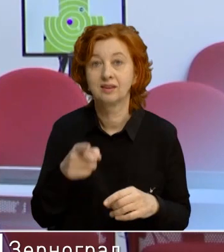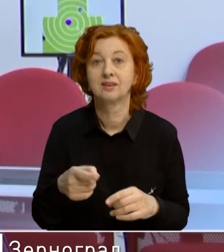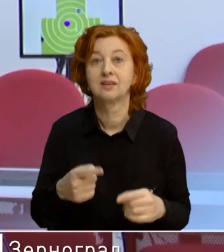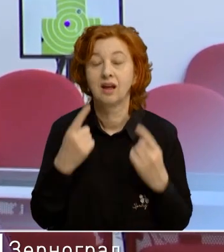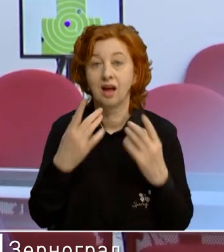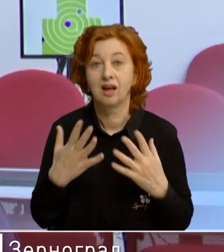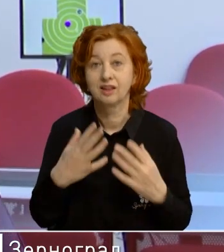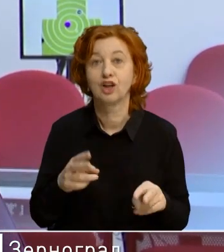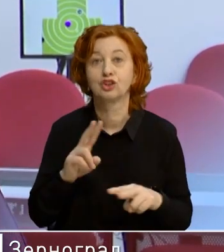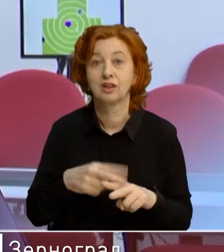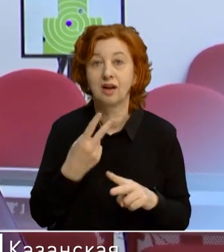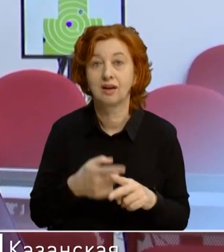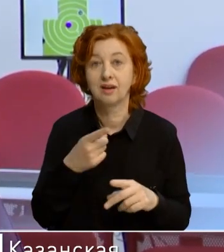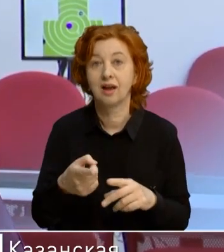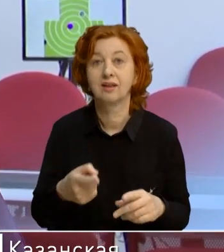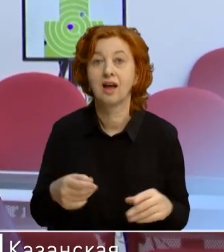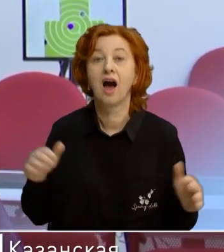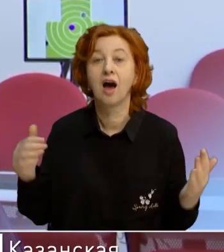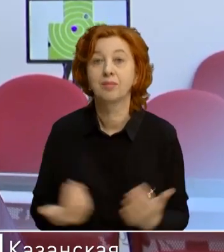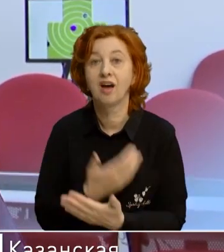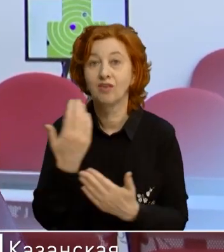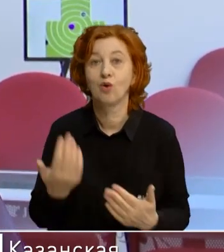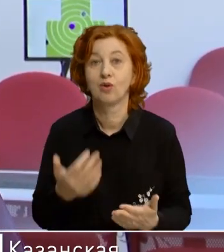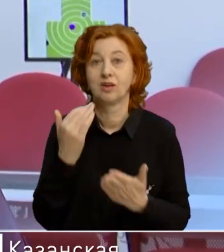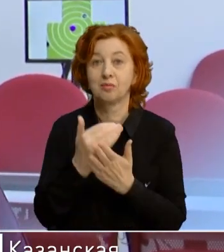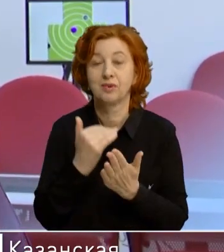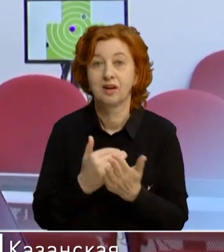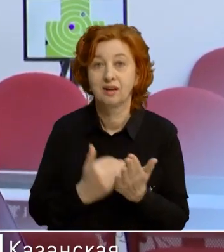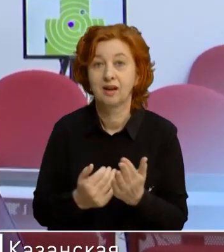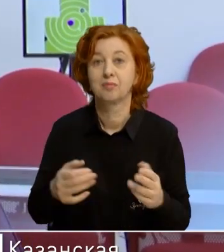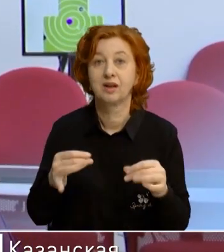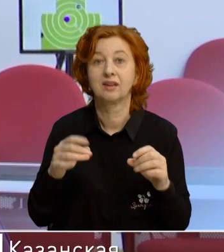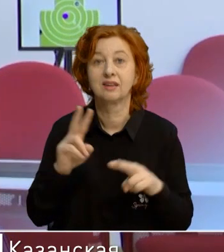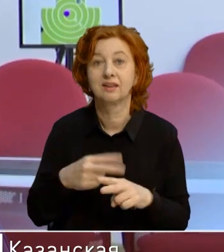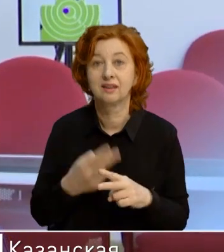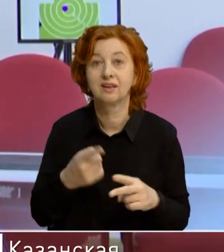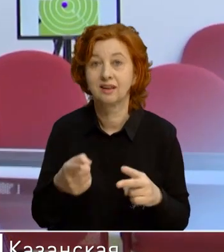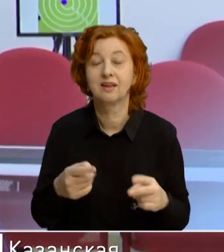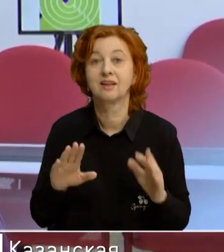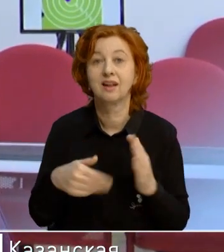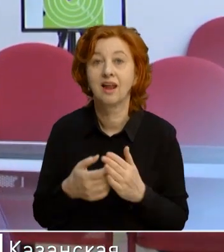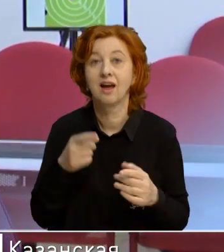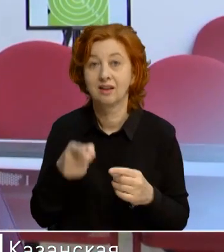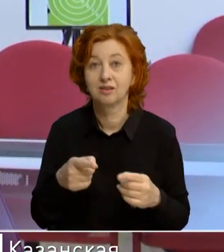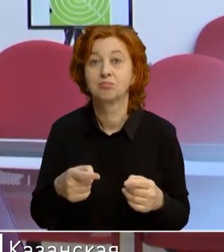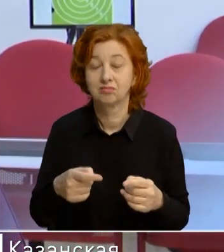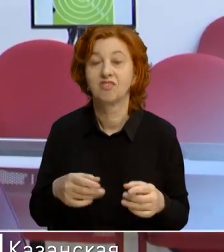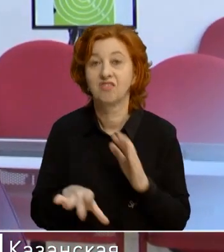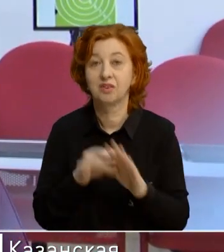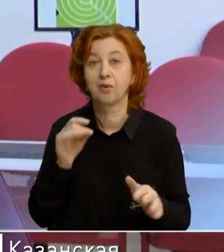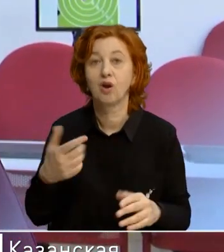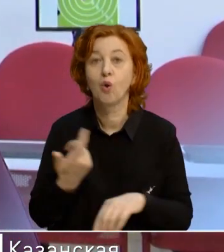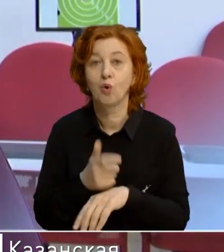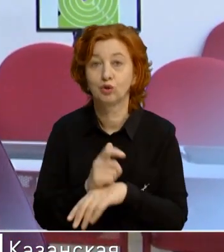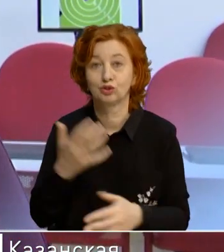это материально-техническая база обновлена, красивая мебель, новое оборудование. Для того, чтобы более качественно изучать